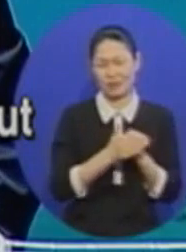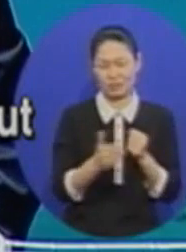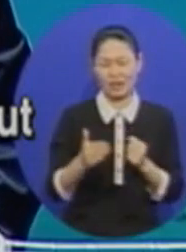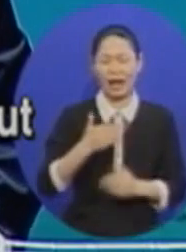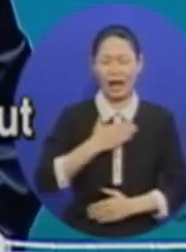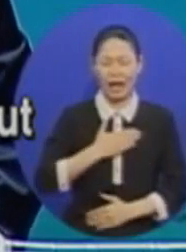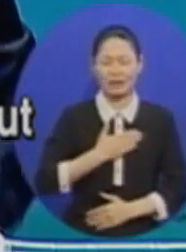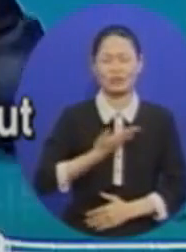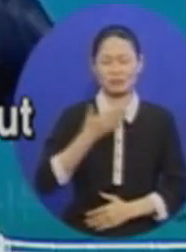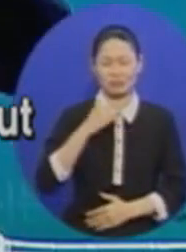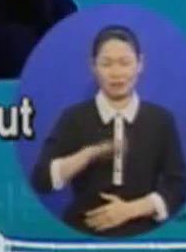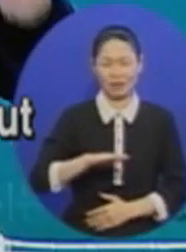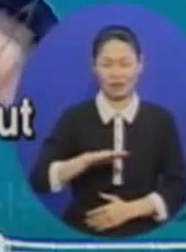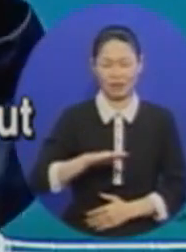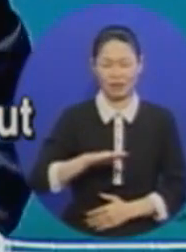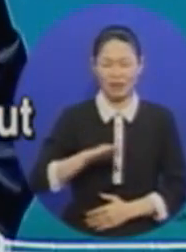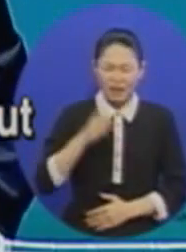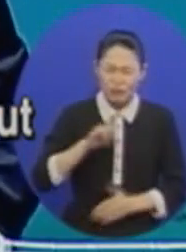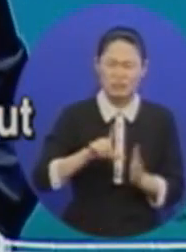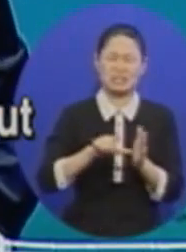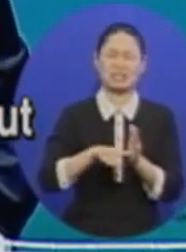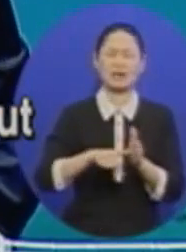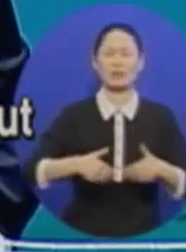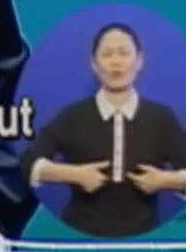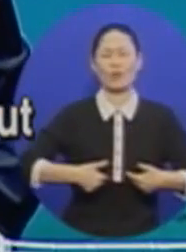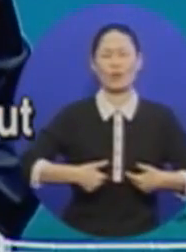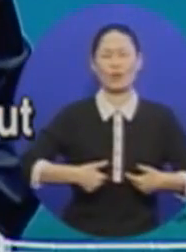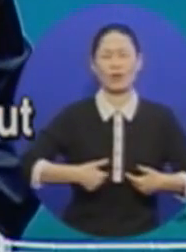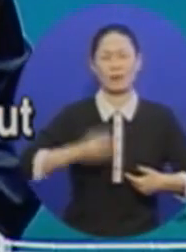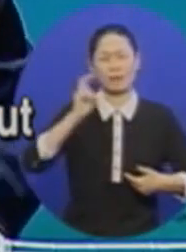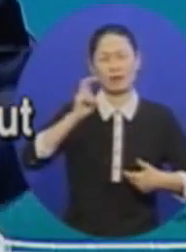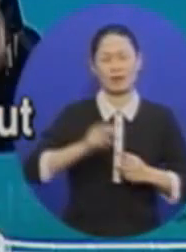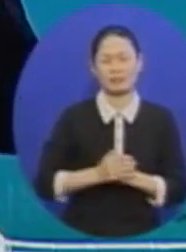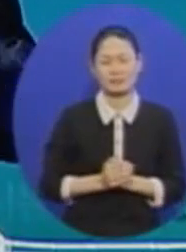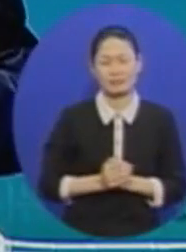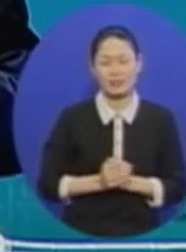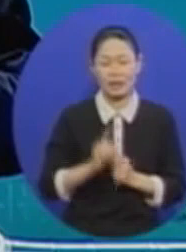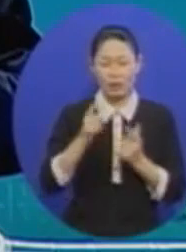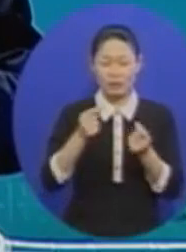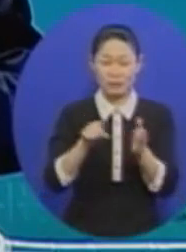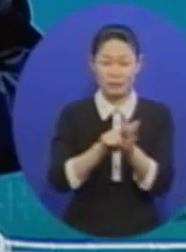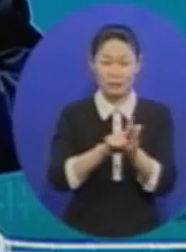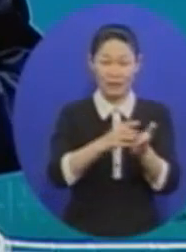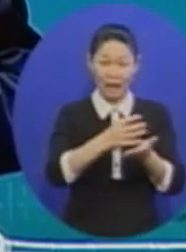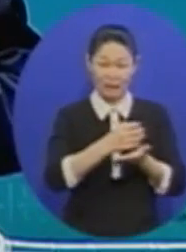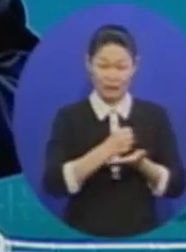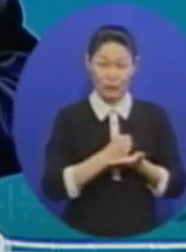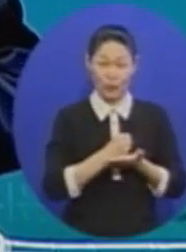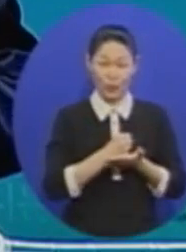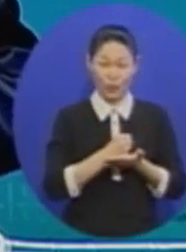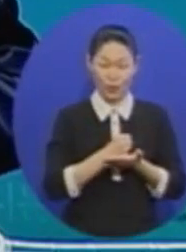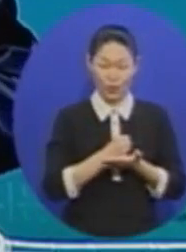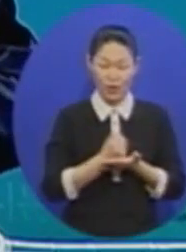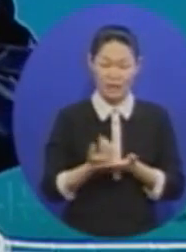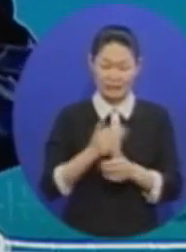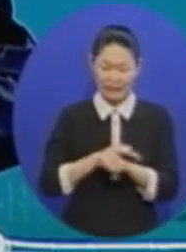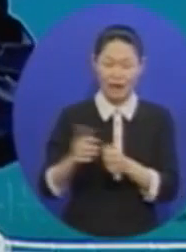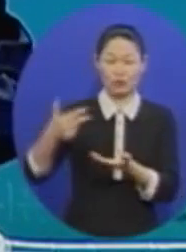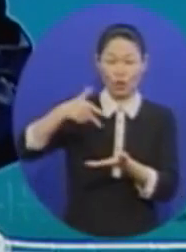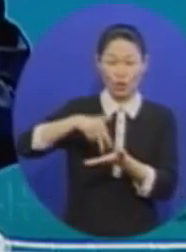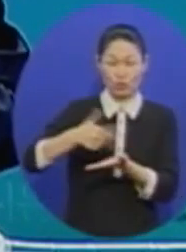알겠는데 그래도 그 시간이 걸리지 않겠어요 그런 믿음을 가지고 서려면